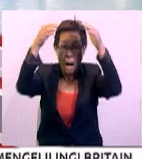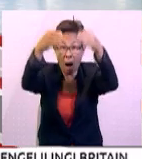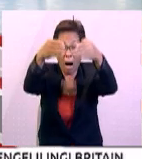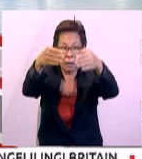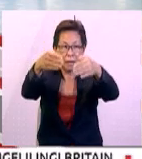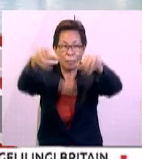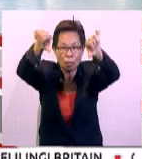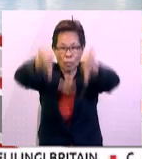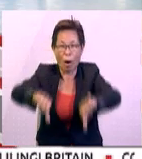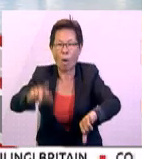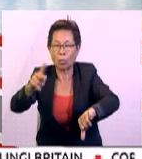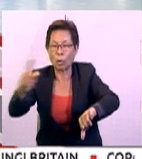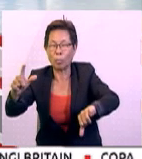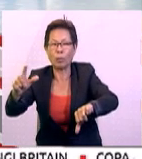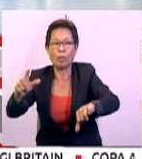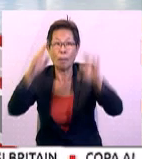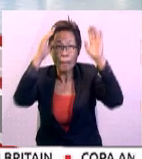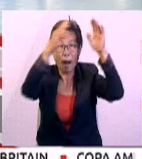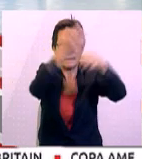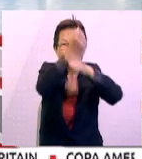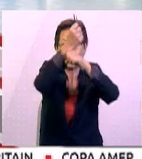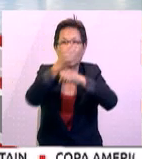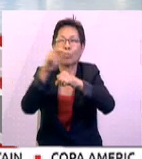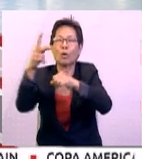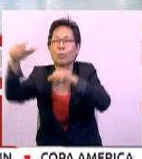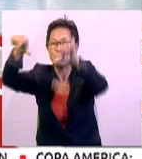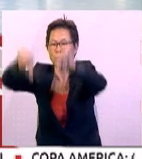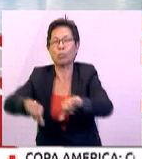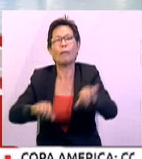selepas menundukkan Kuala Lumpur 4-2.